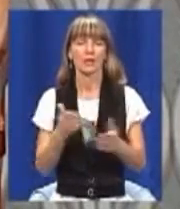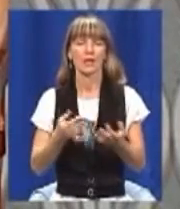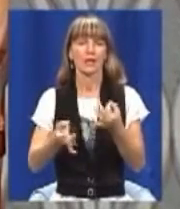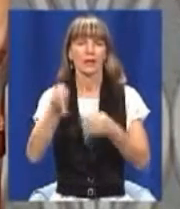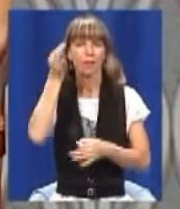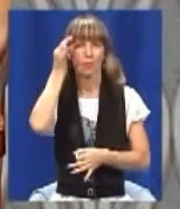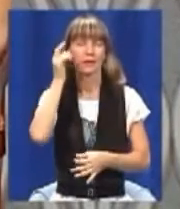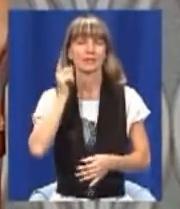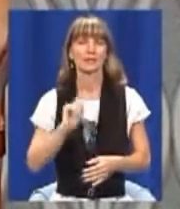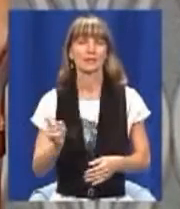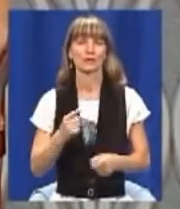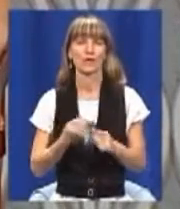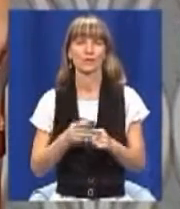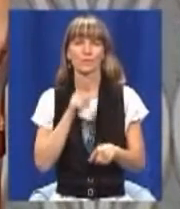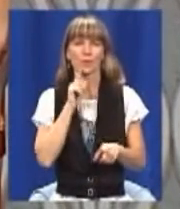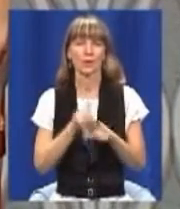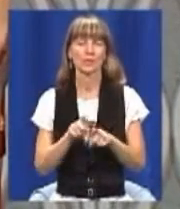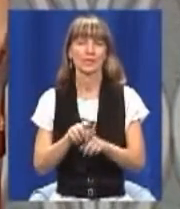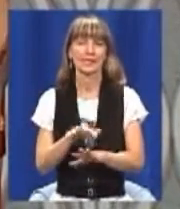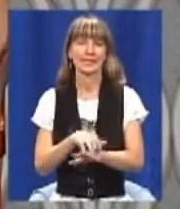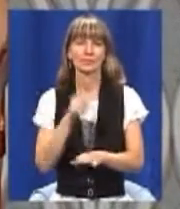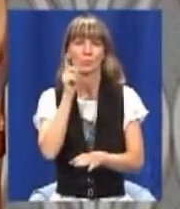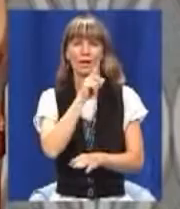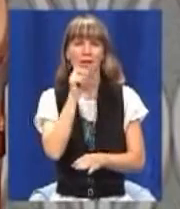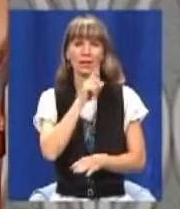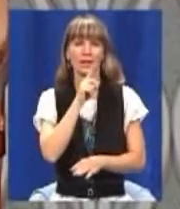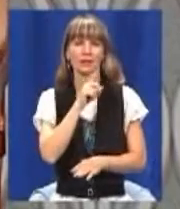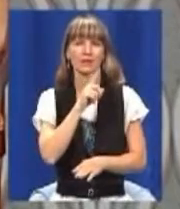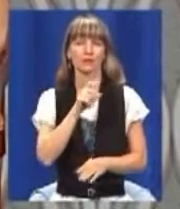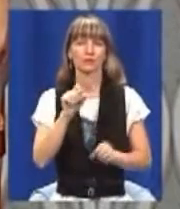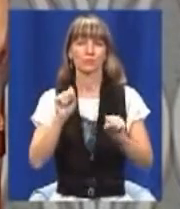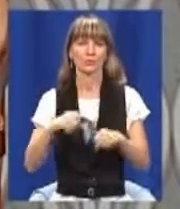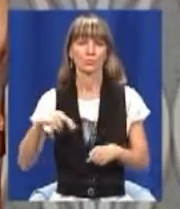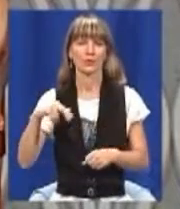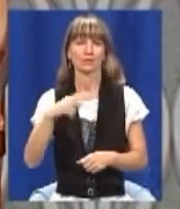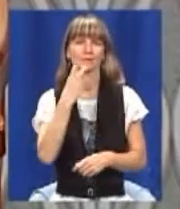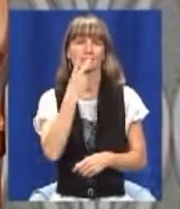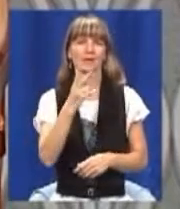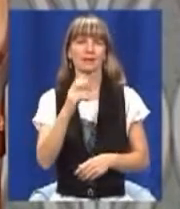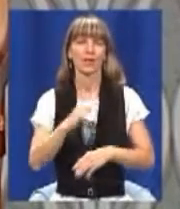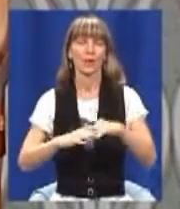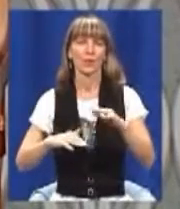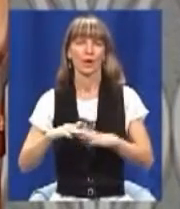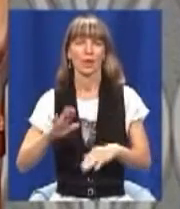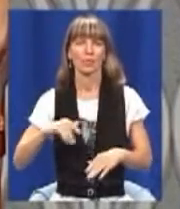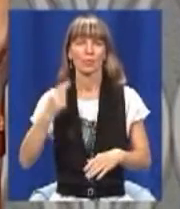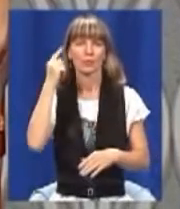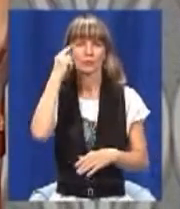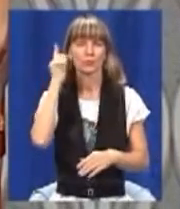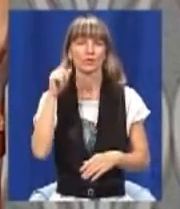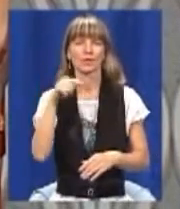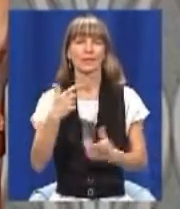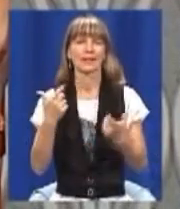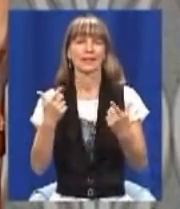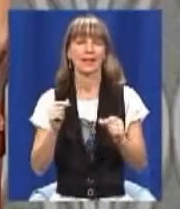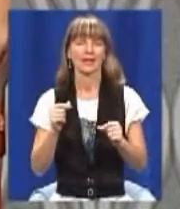нагадувати вам дійсно, що то начебто кицька, да, невеличка, така малесенька, може прийти до вас побачитися на руках, а потім розуміє, що там десь